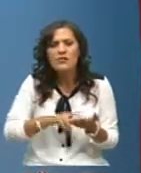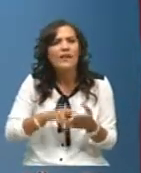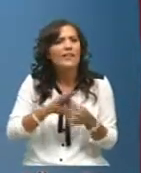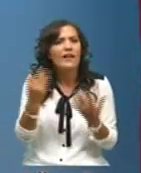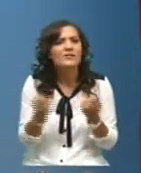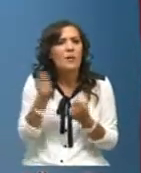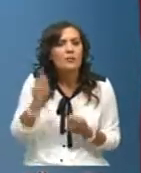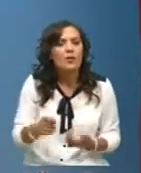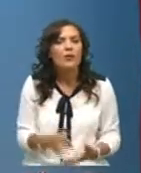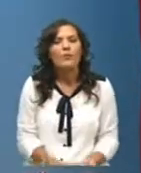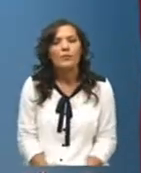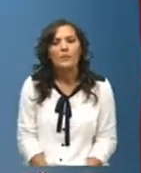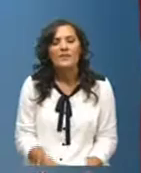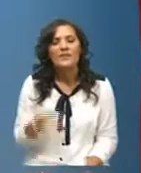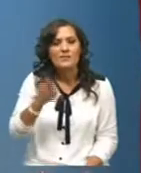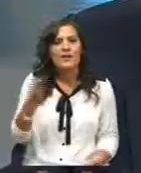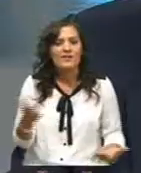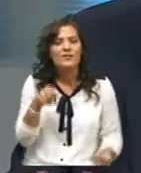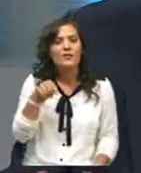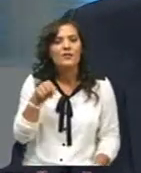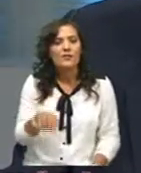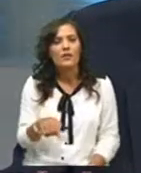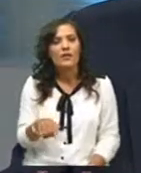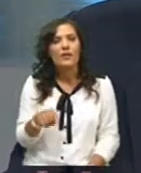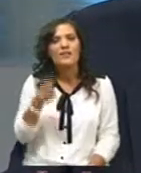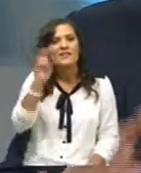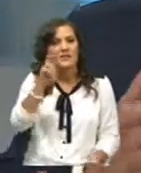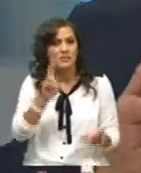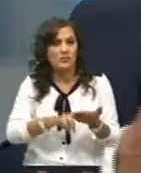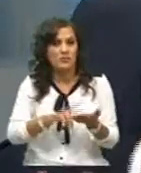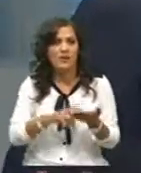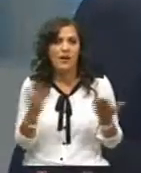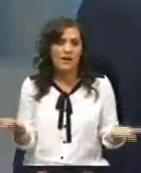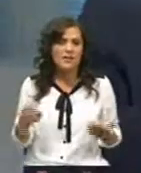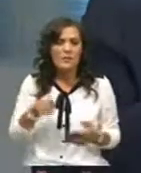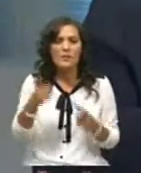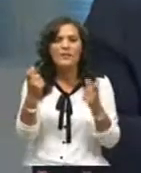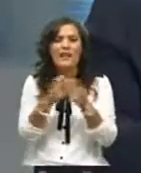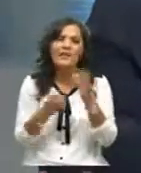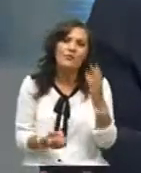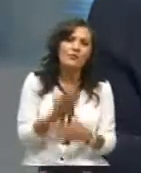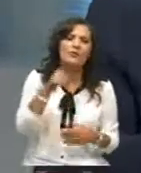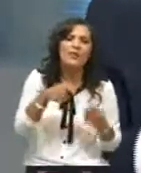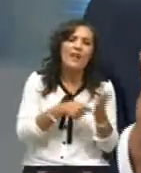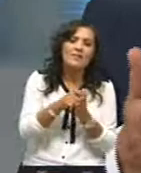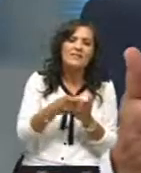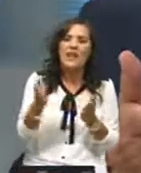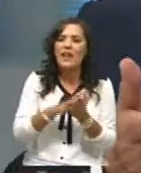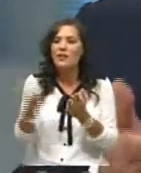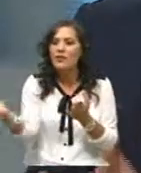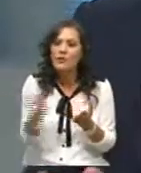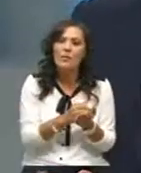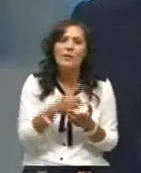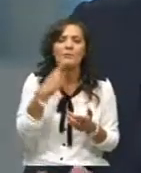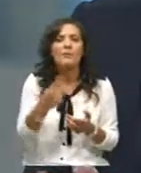yeni ne iş yaparlar Aslında şöyle 8 yerimizin Aslında böyle bir derde kuralım da bu lastikleri öyle bir